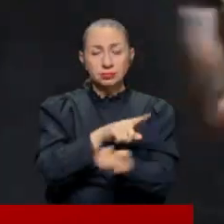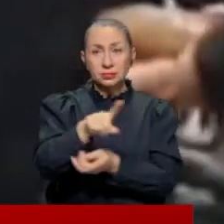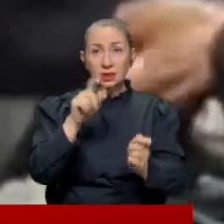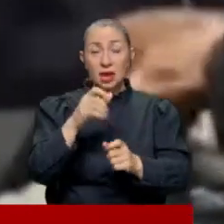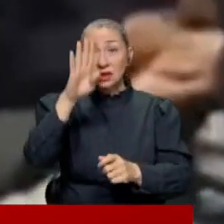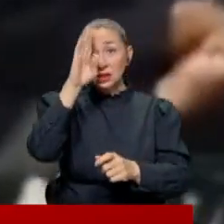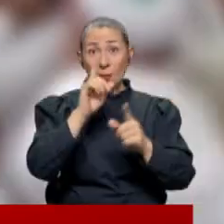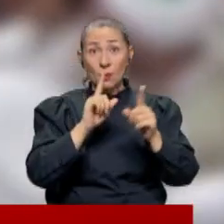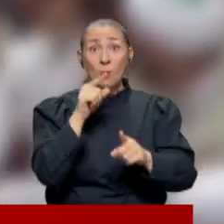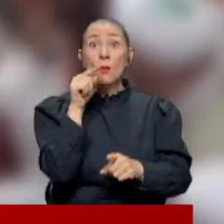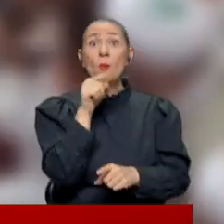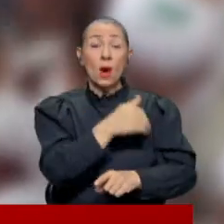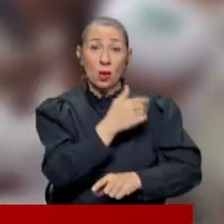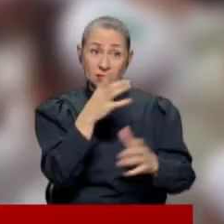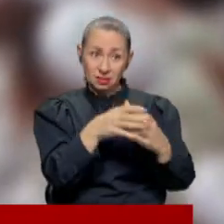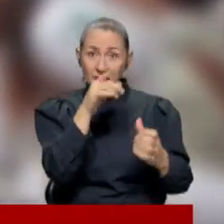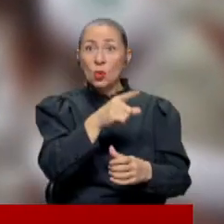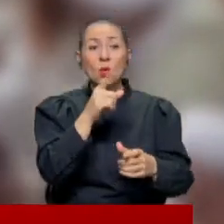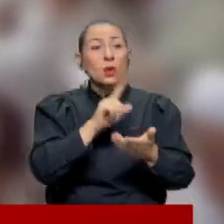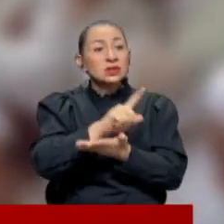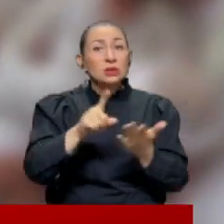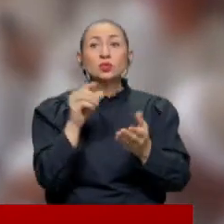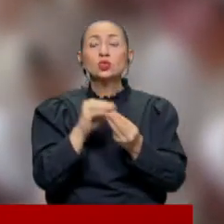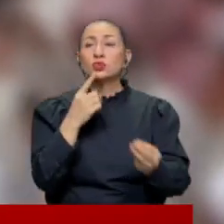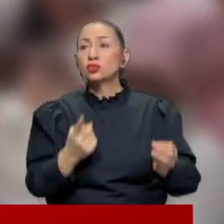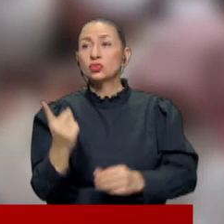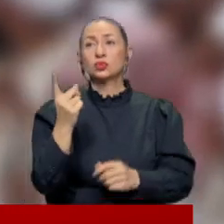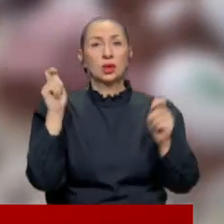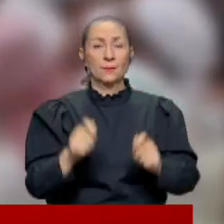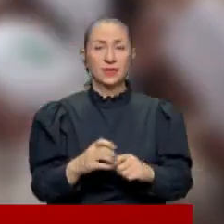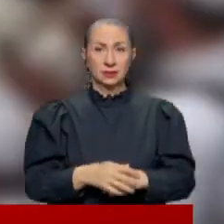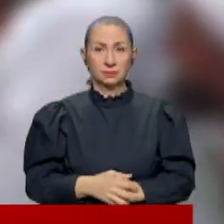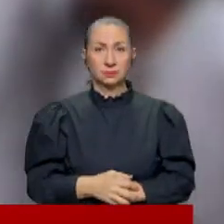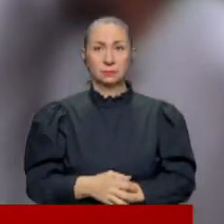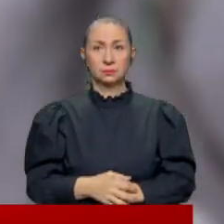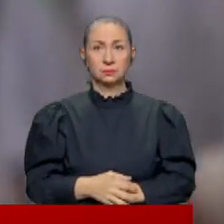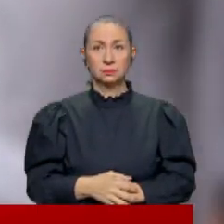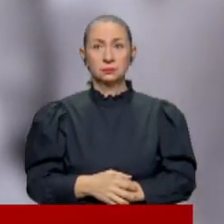İstanbul Barosu bu usulsüz işlem iddiaları ile ilgili suç duyurusunda bulundu.